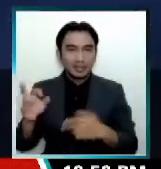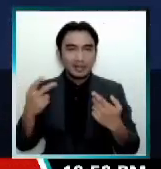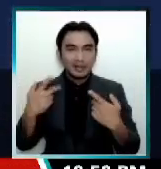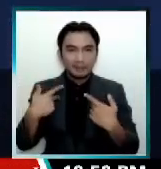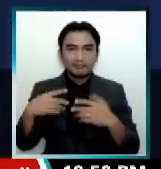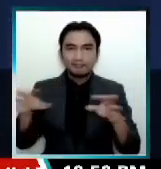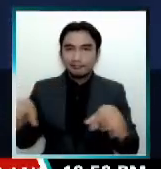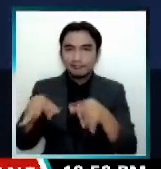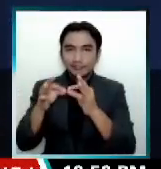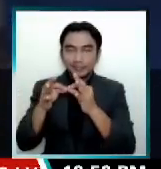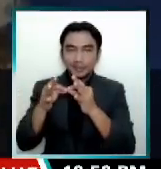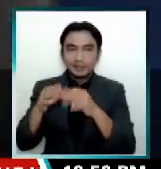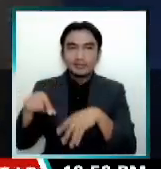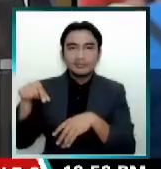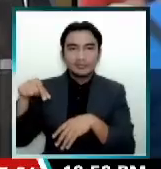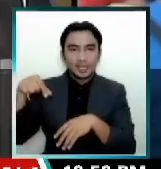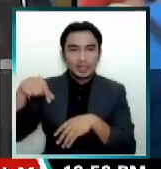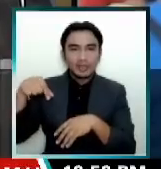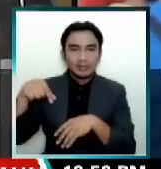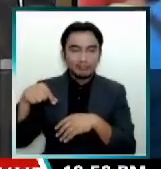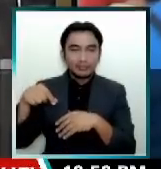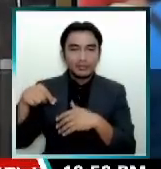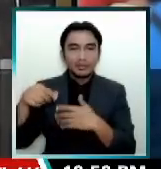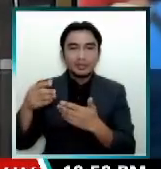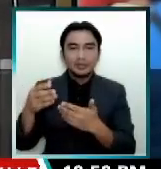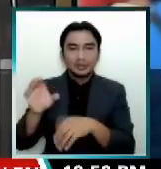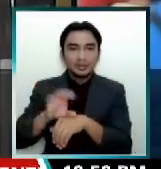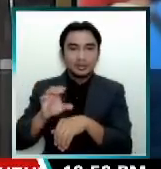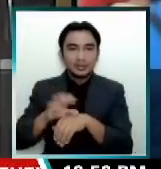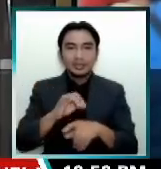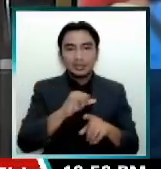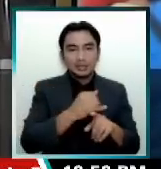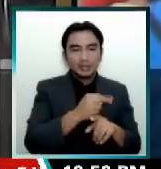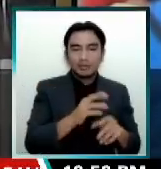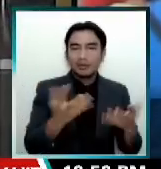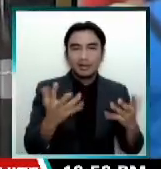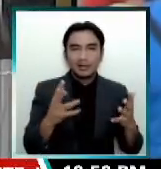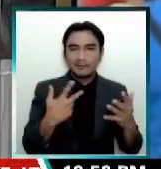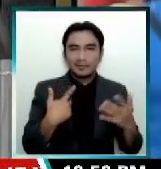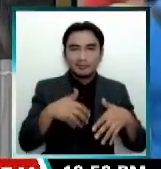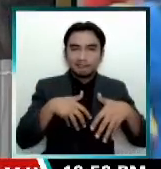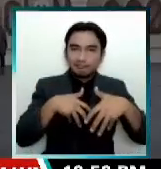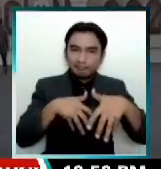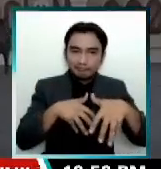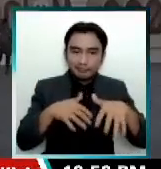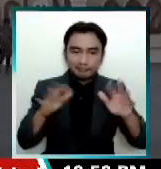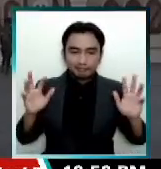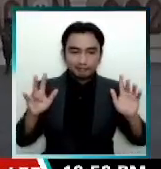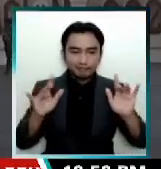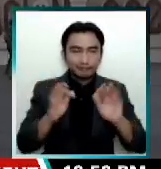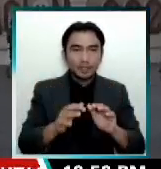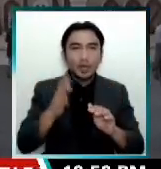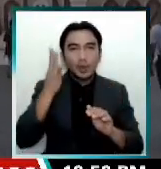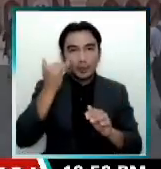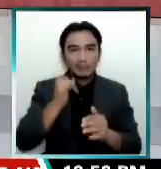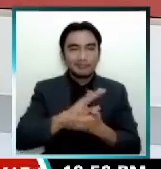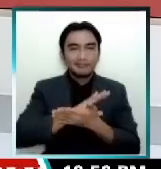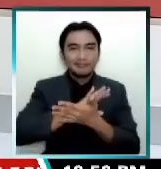pa rin traslasyon sa Enero 2023 bilang pag-iingat sa COVID-19.